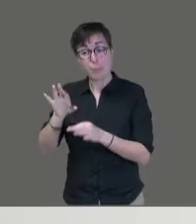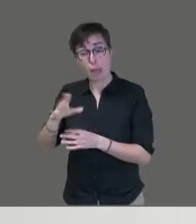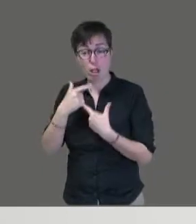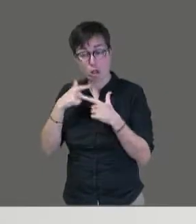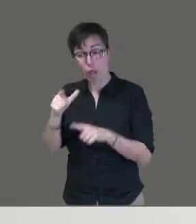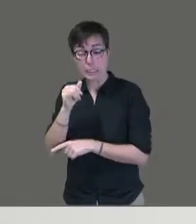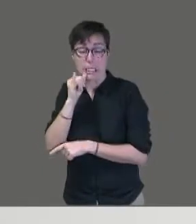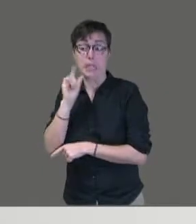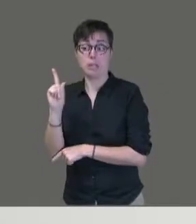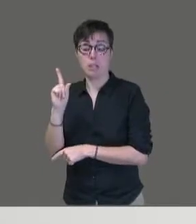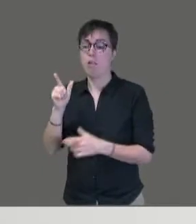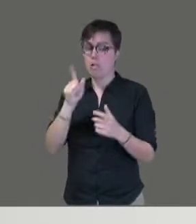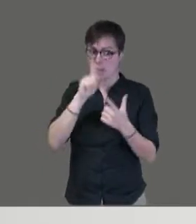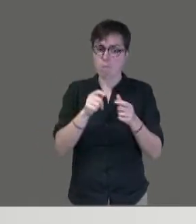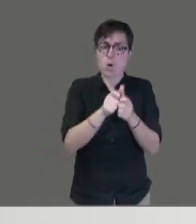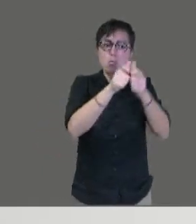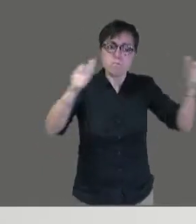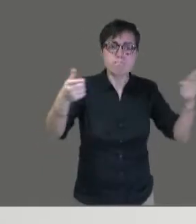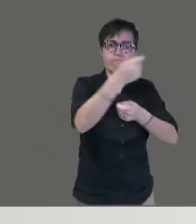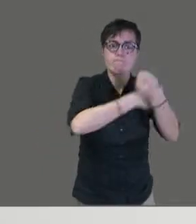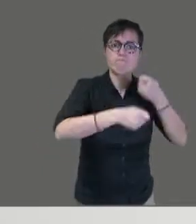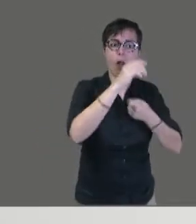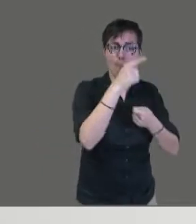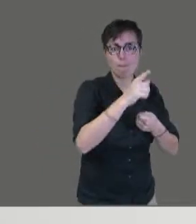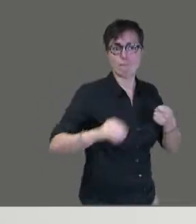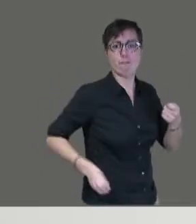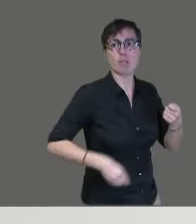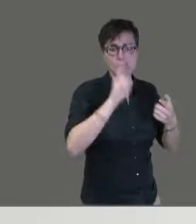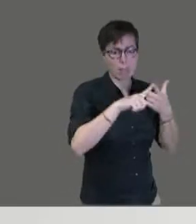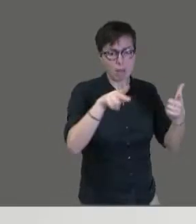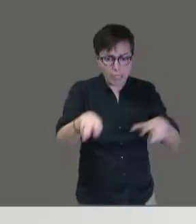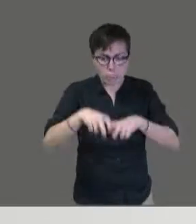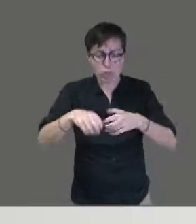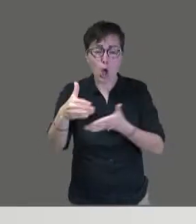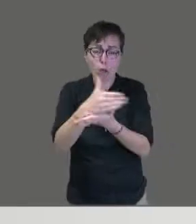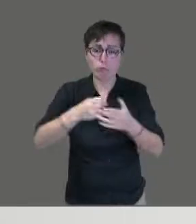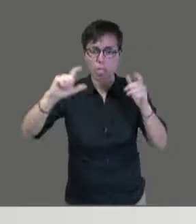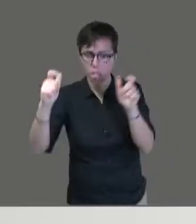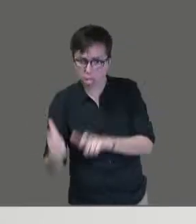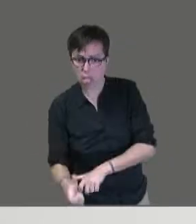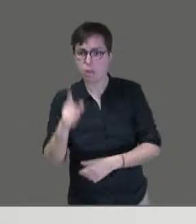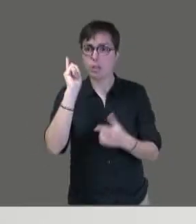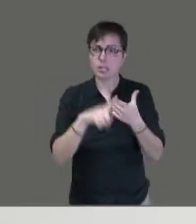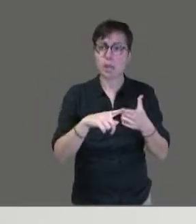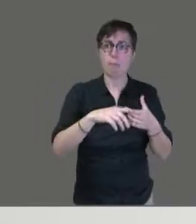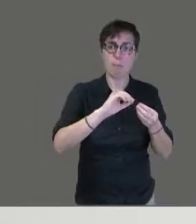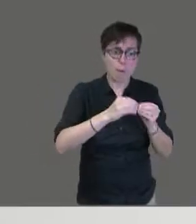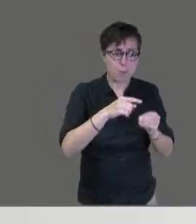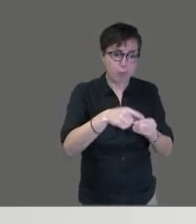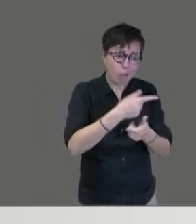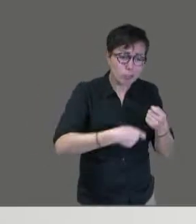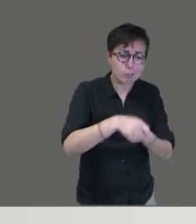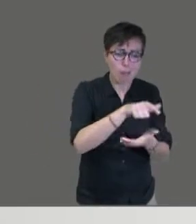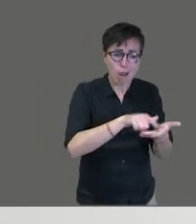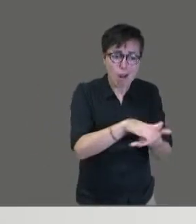grande distribution a un rôle direct dans l'effondrement du revenu des agriculteurs, dans la désindustrialisation de pans entiers de notre économie et